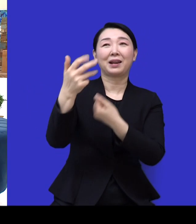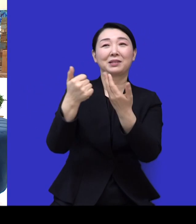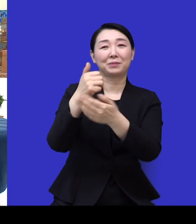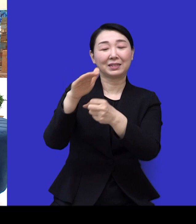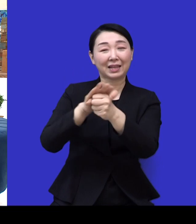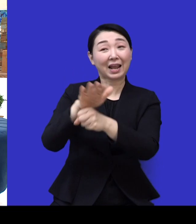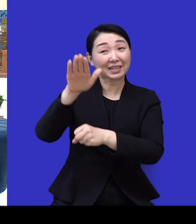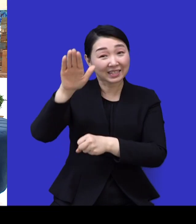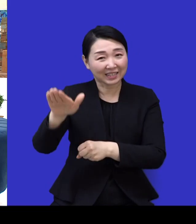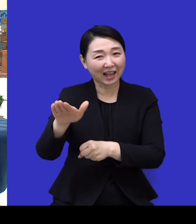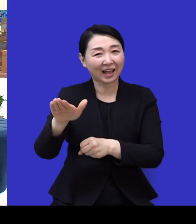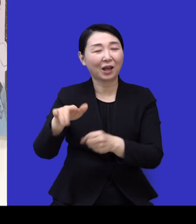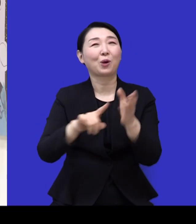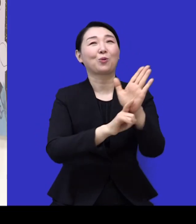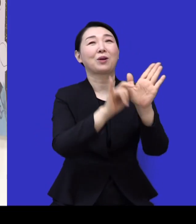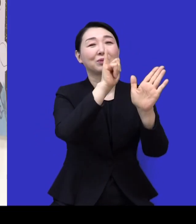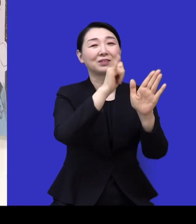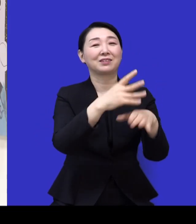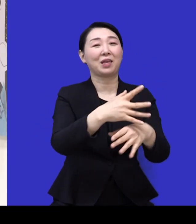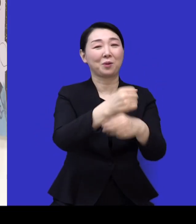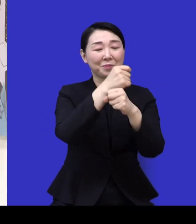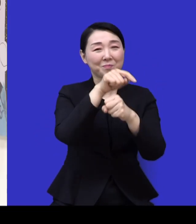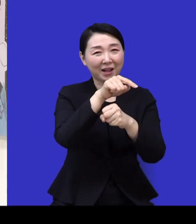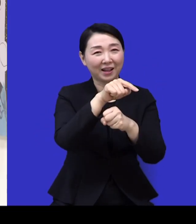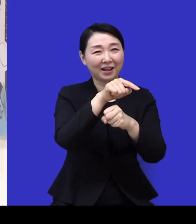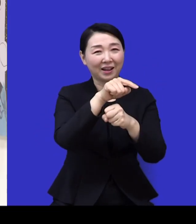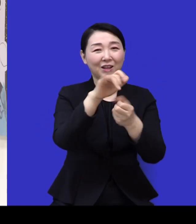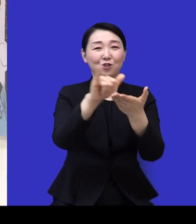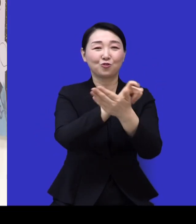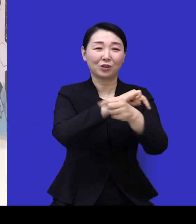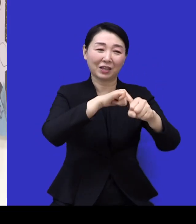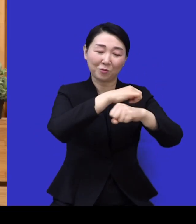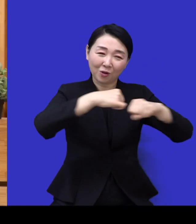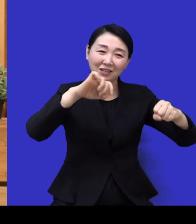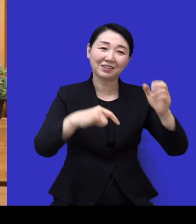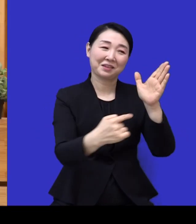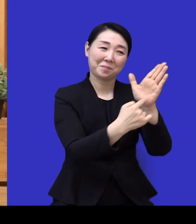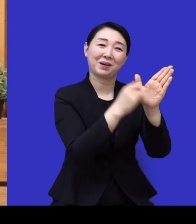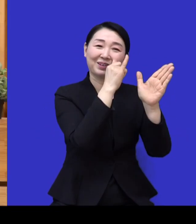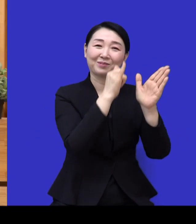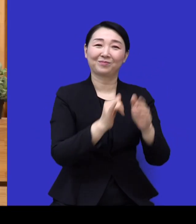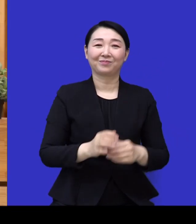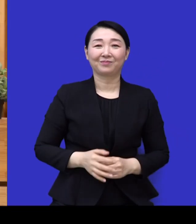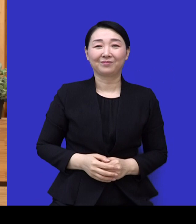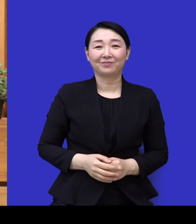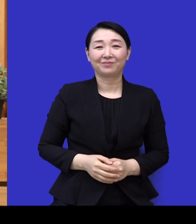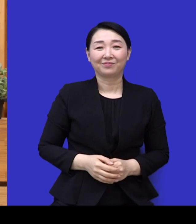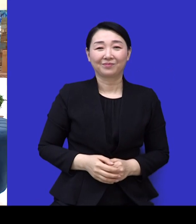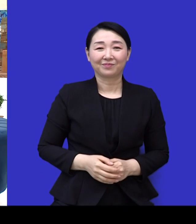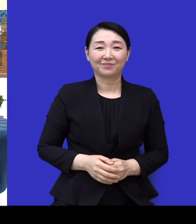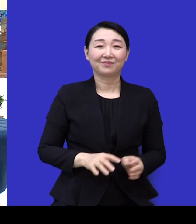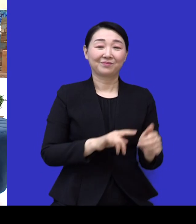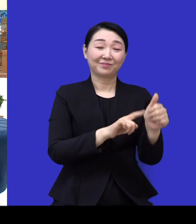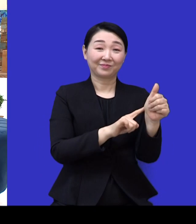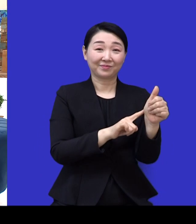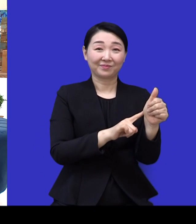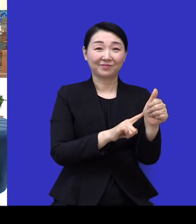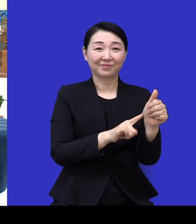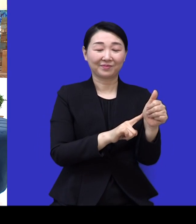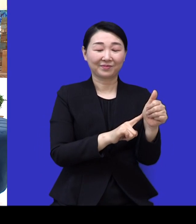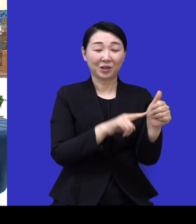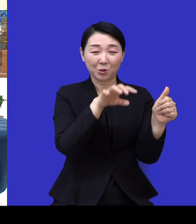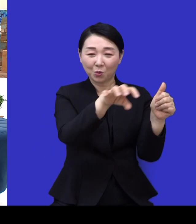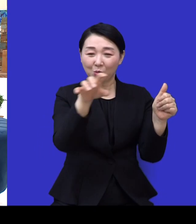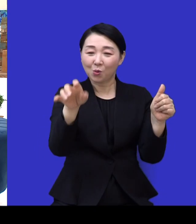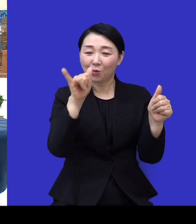그 내용을 조금 축약해서 이제 아까 타임스퀘어에 그렇게 걸게 되었어요. 장로님께서 이렇게 많은 곳에